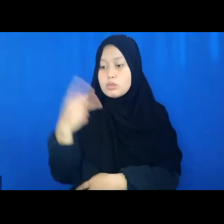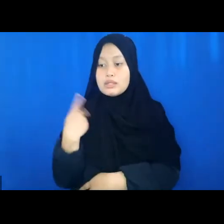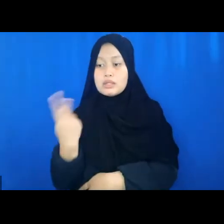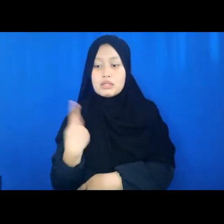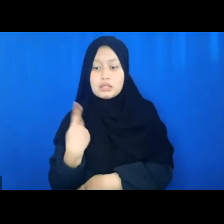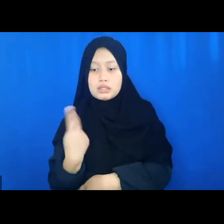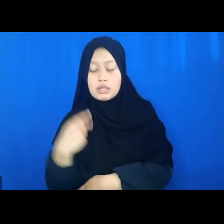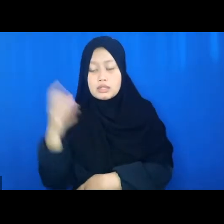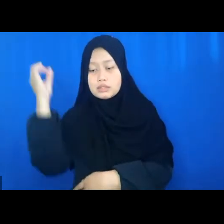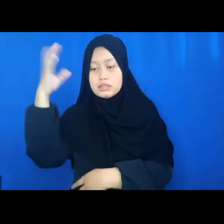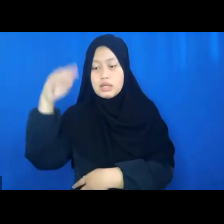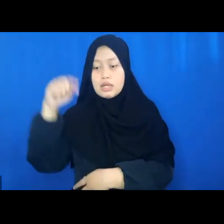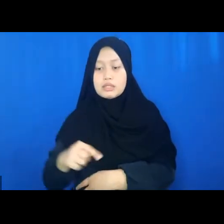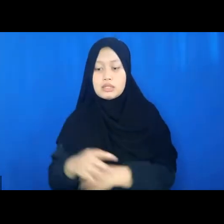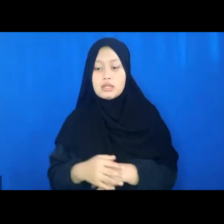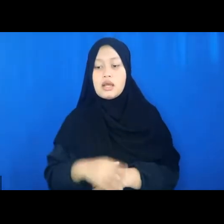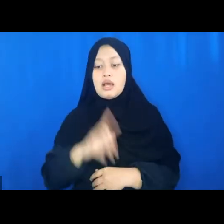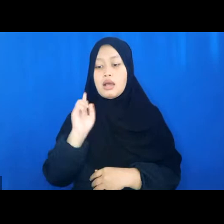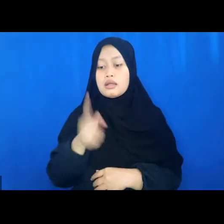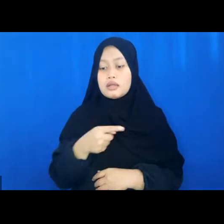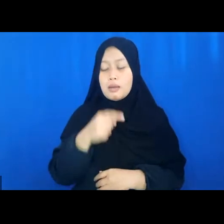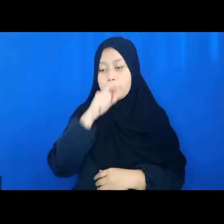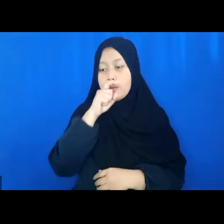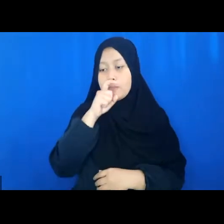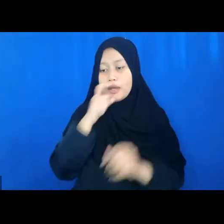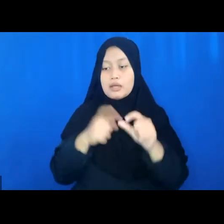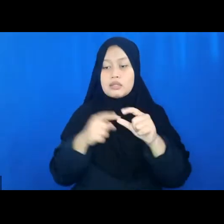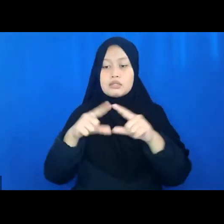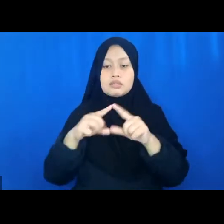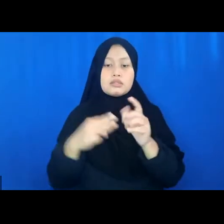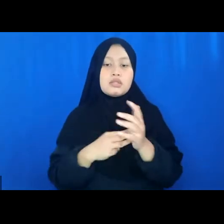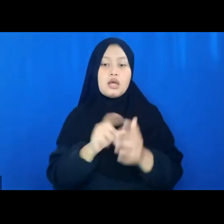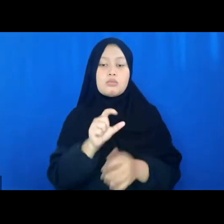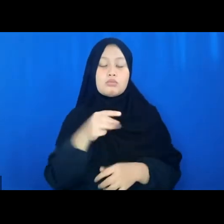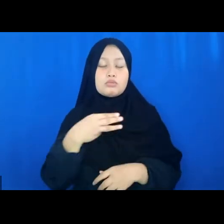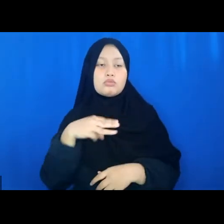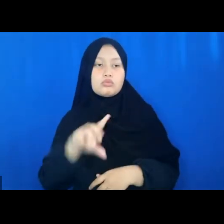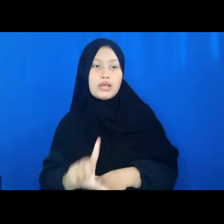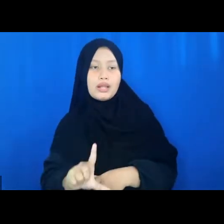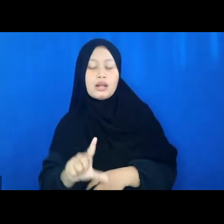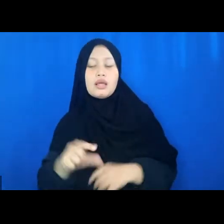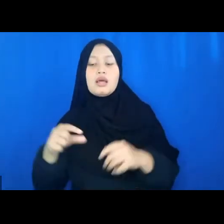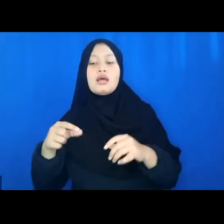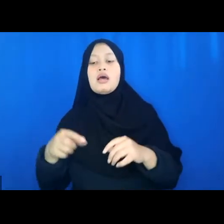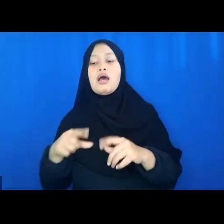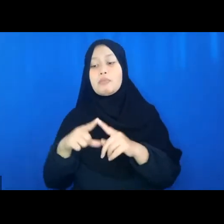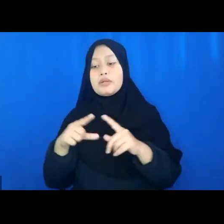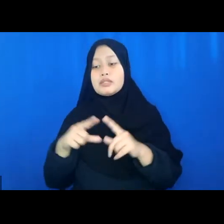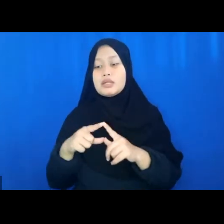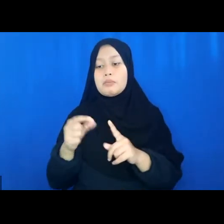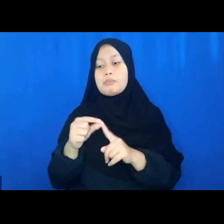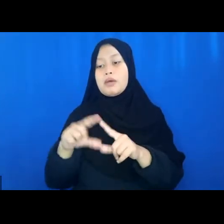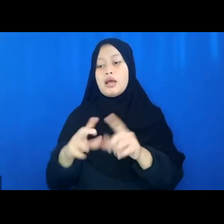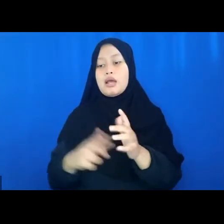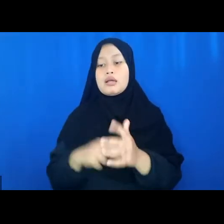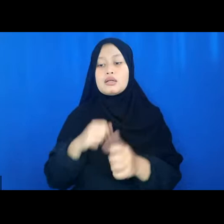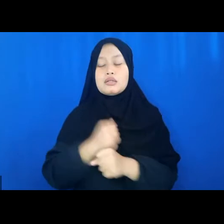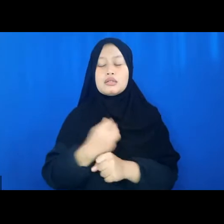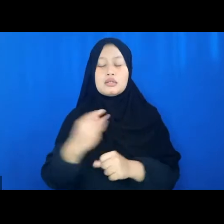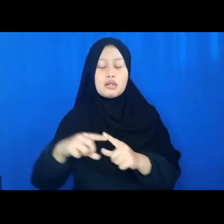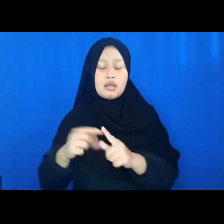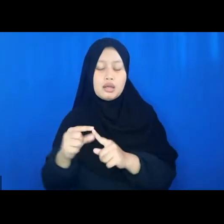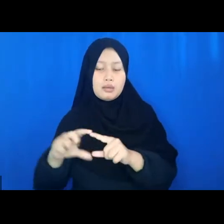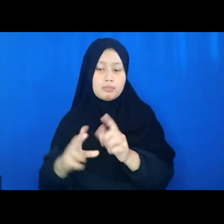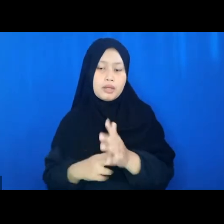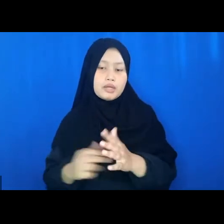siang hari ini ada Bapak Samuel abrijani Pangarep and BSC mm sebagai Direktur negara aplikasi dan